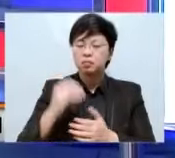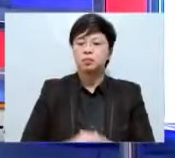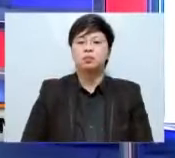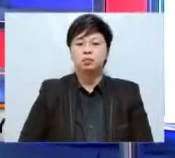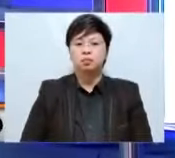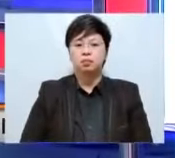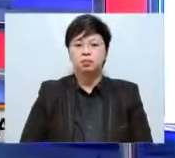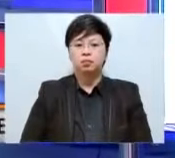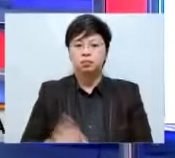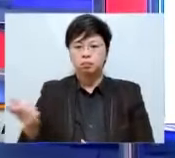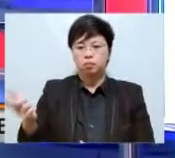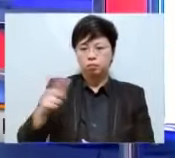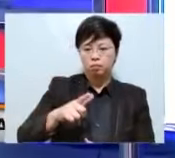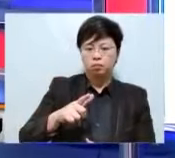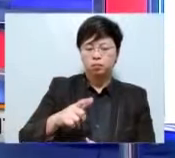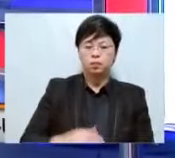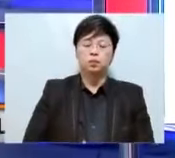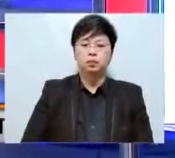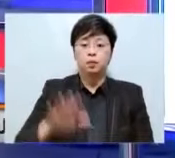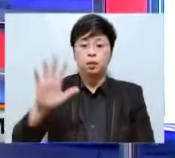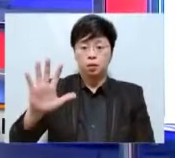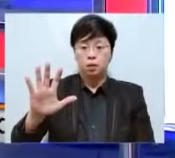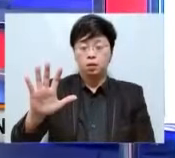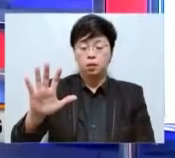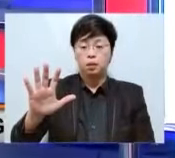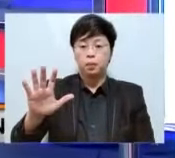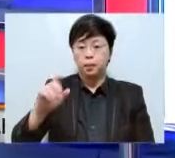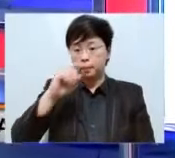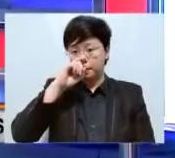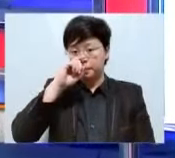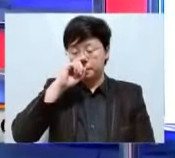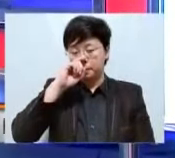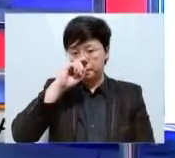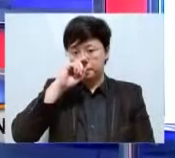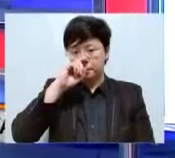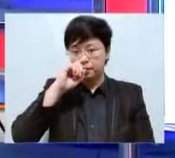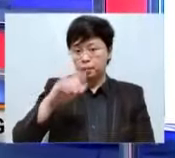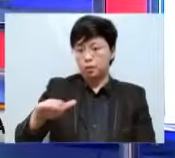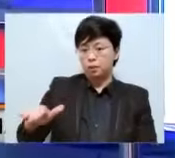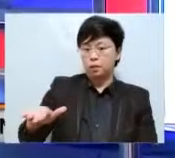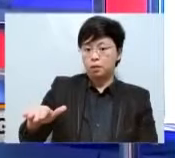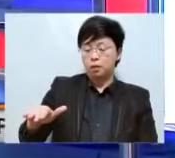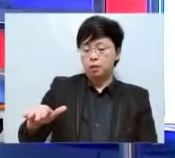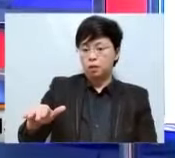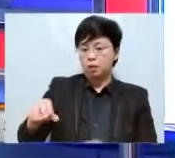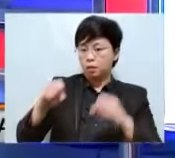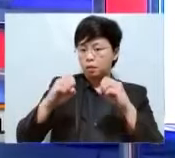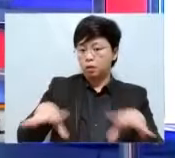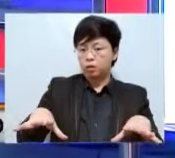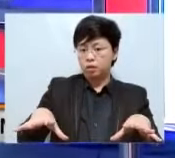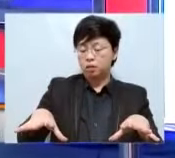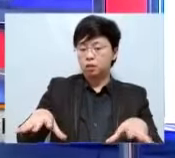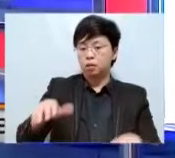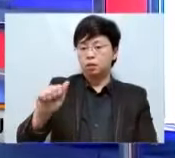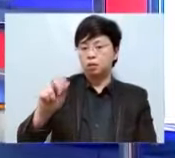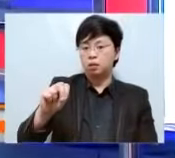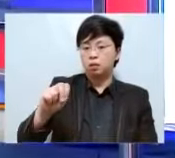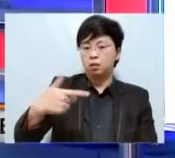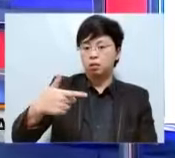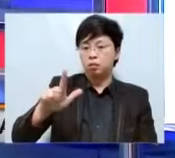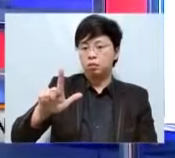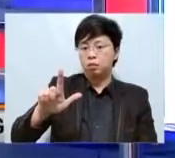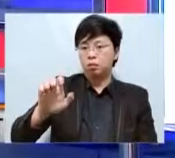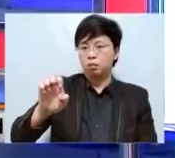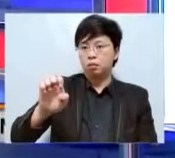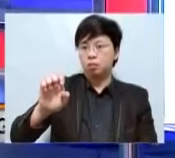nahanap na limang taong gulang na batang ilang araw ng nawawala sa Angeles City Pampanga dinalang musmos ng lalaking tumangay sa kanya sa